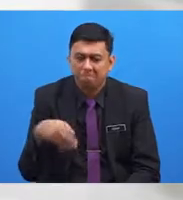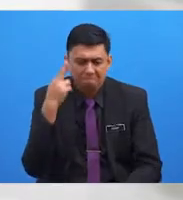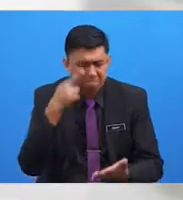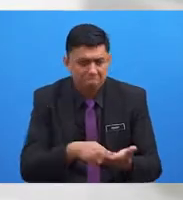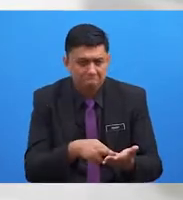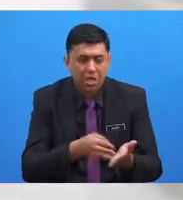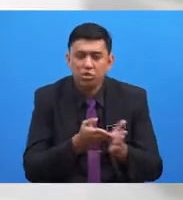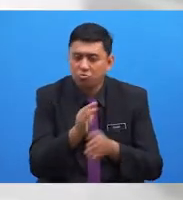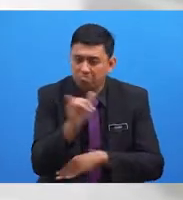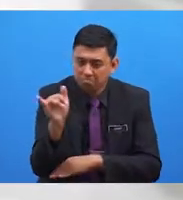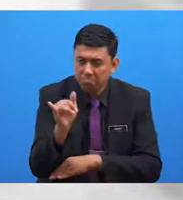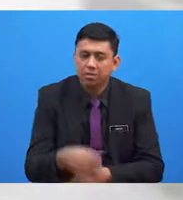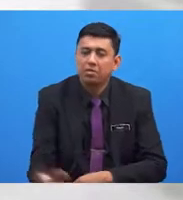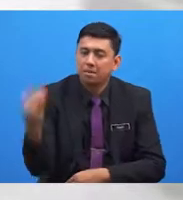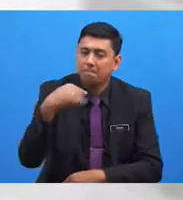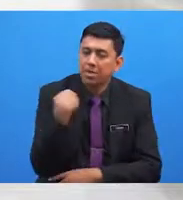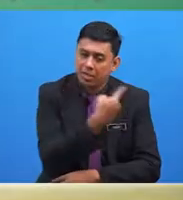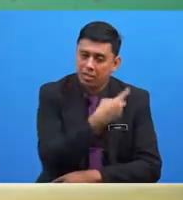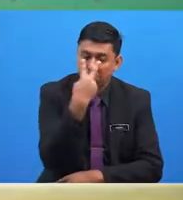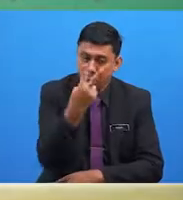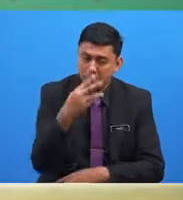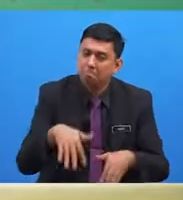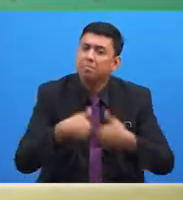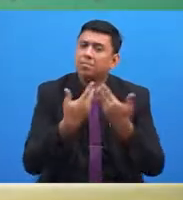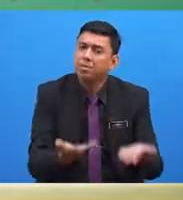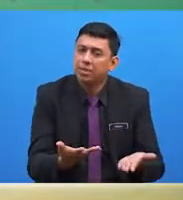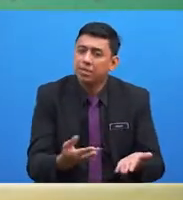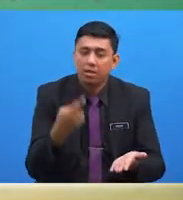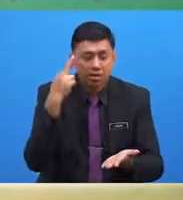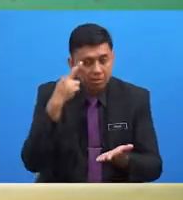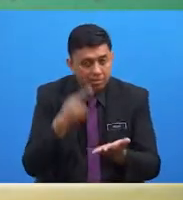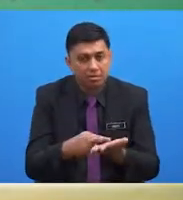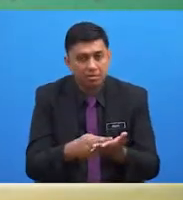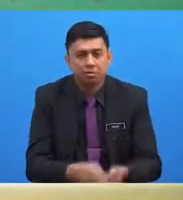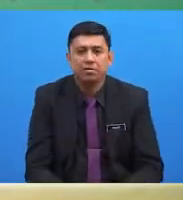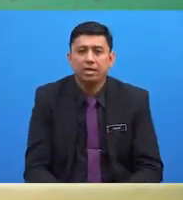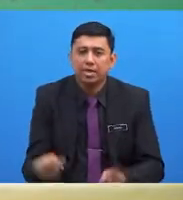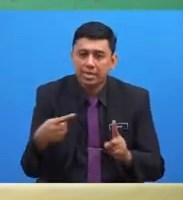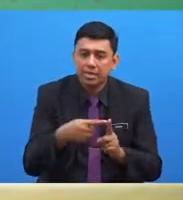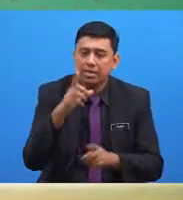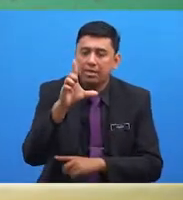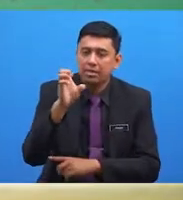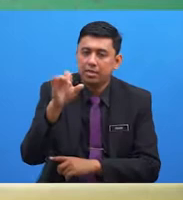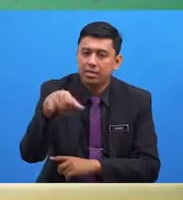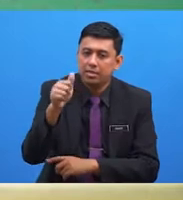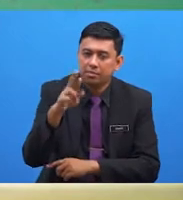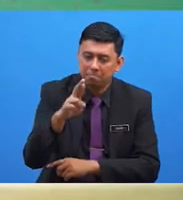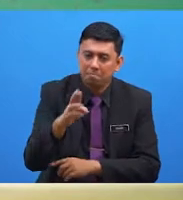Seterusnya murid-murid, mari kita lihat bagaimana perekodan keleja.